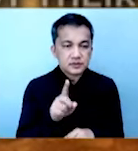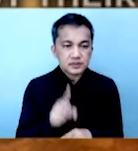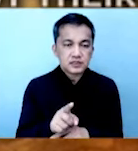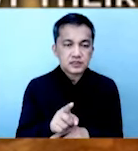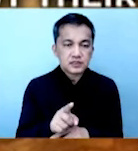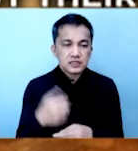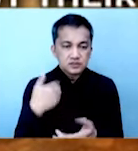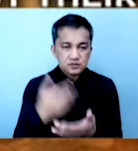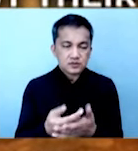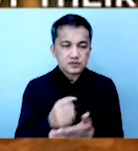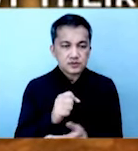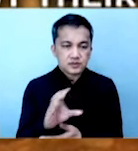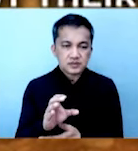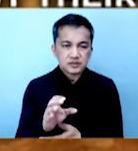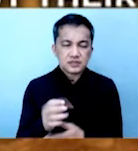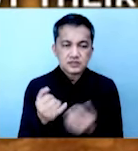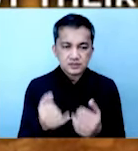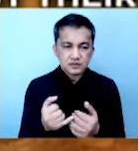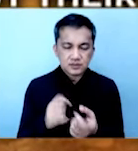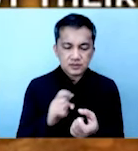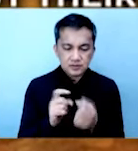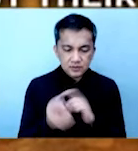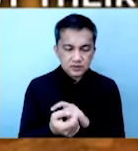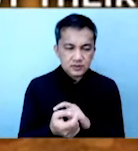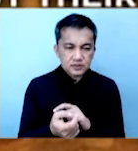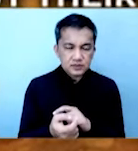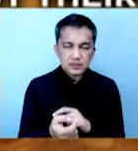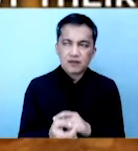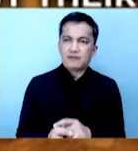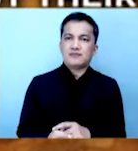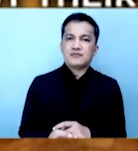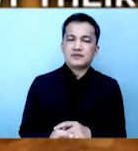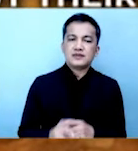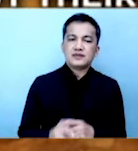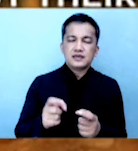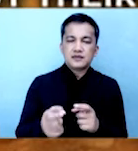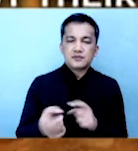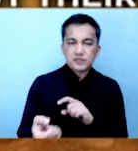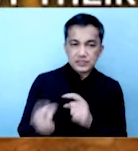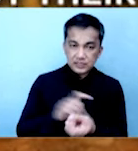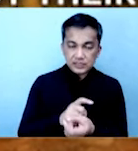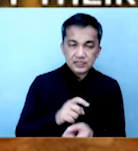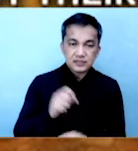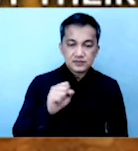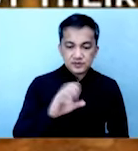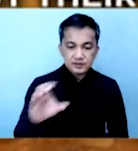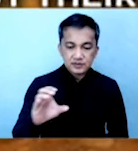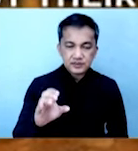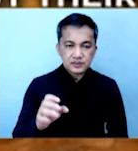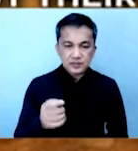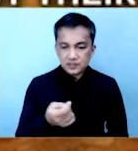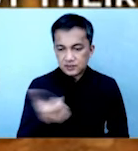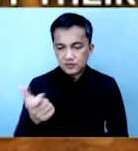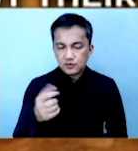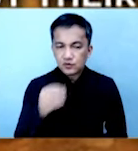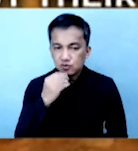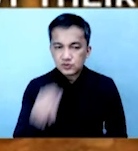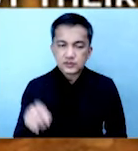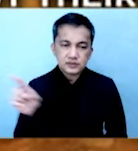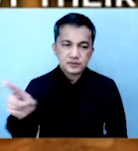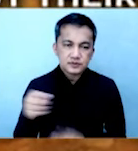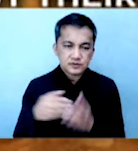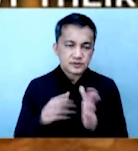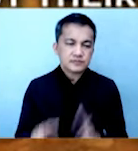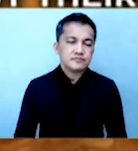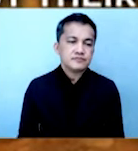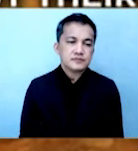Suprema. Pero ngayon, nagbago ang ihip ng hangin. Binaliktad ng Korte Suprema ang expulsion order laban sa mga estudyante.